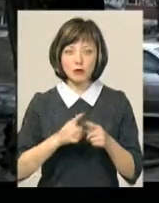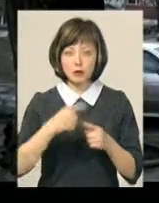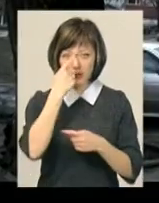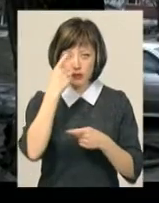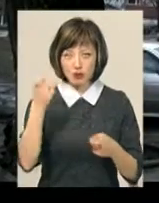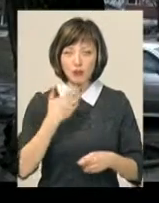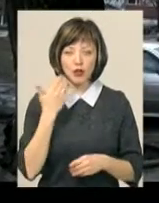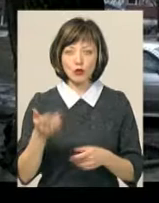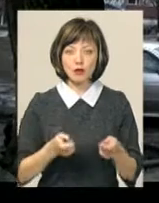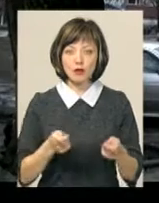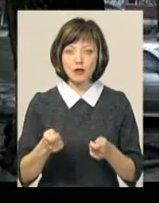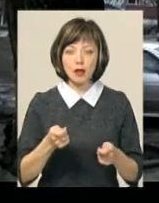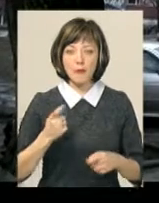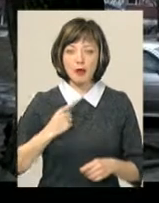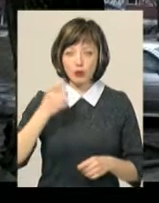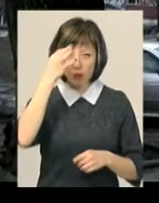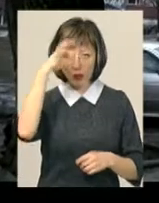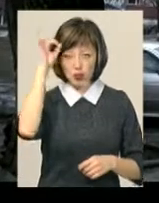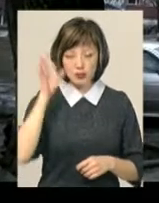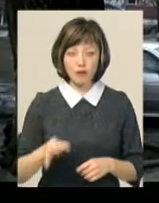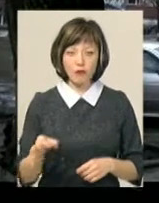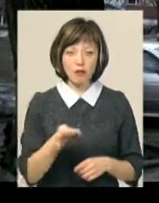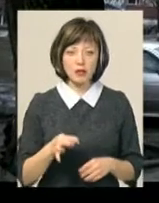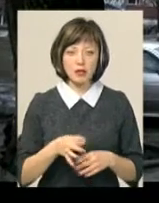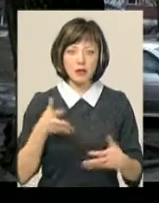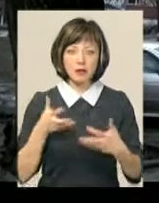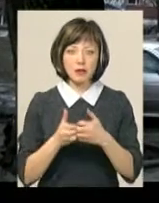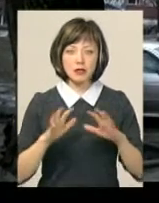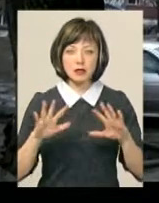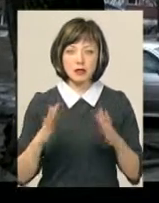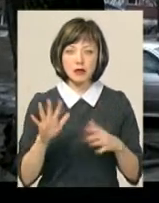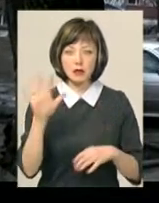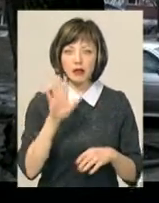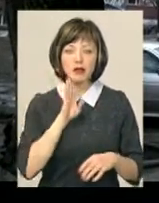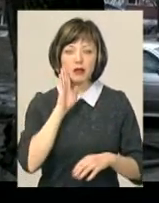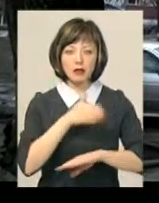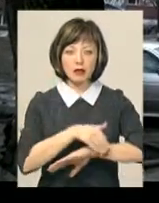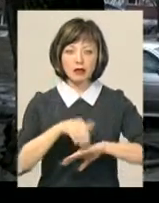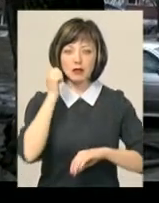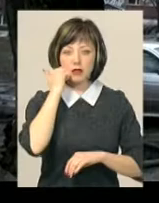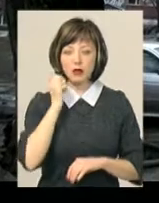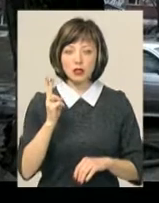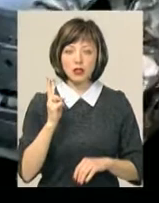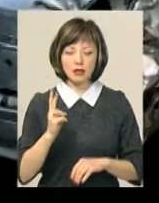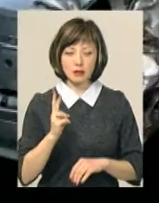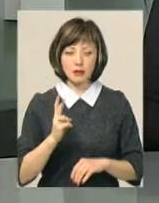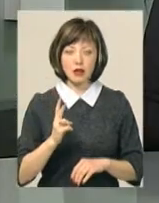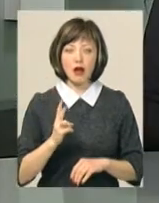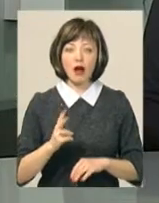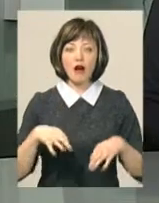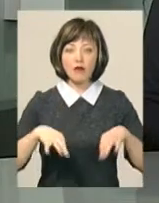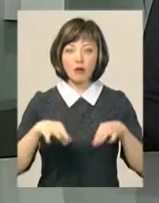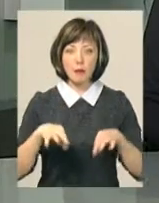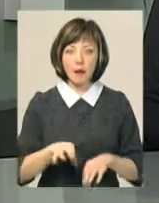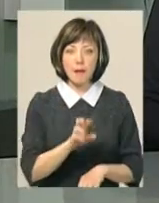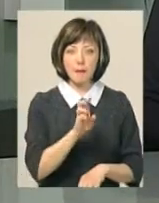речник управління патрульної поліції в області Роман Мартинюк. ДТП, нагадаю, сталося о 5 ранку на вулиці Старокостянтинівське шосе. Автомобіль БМВ